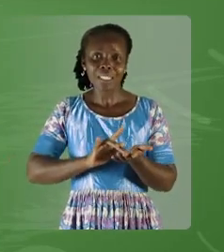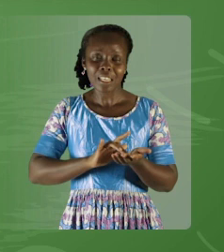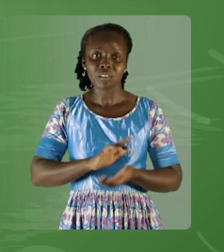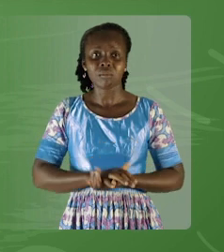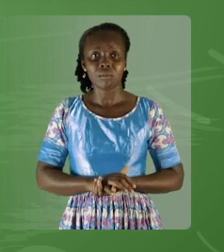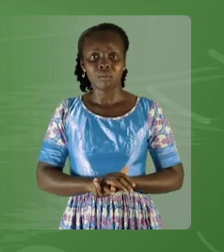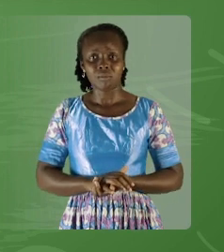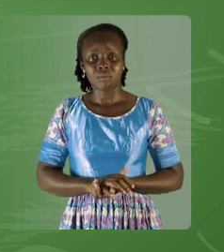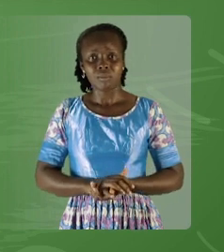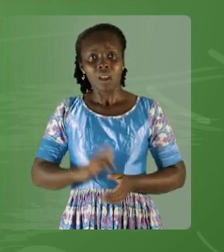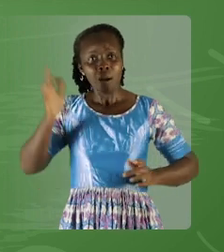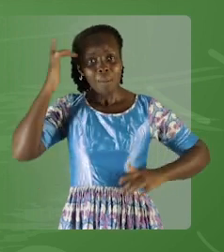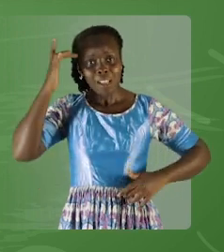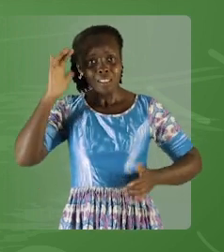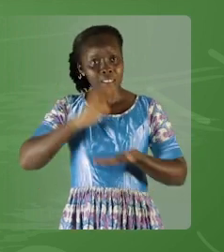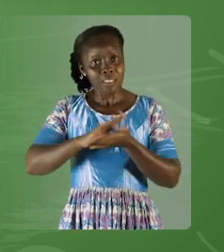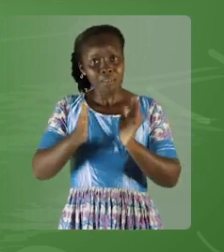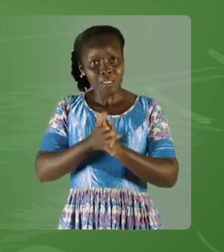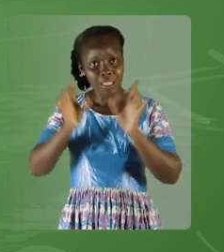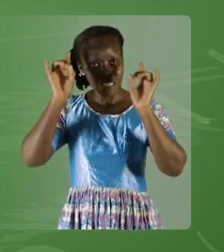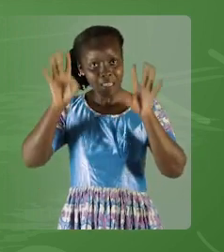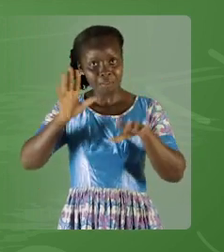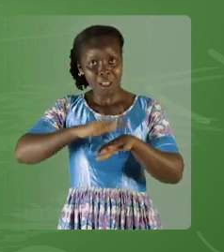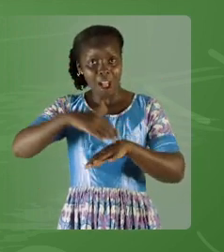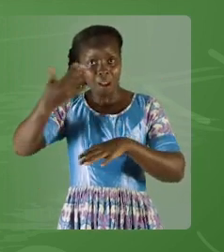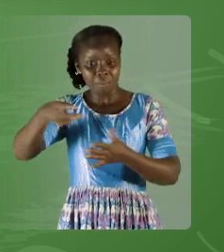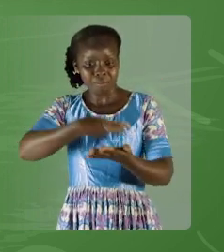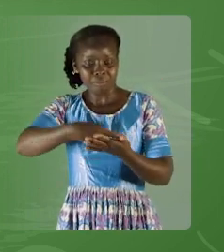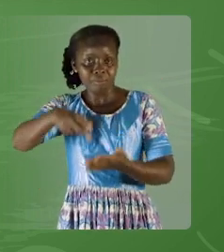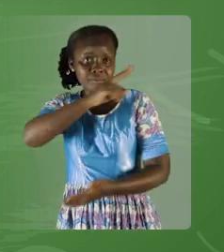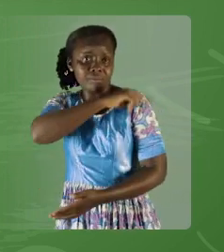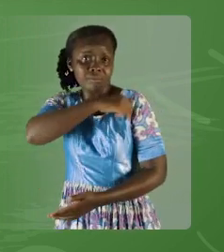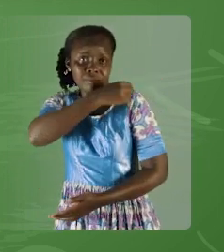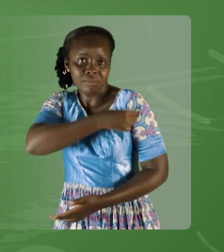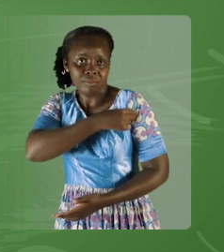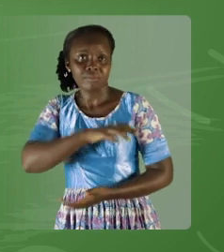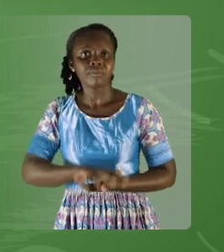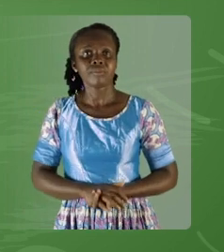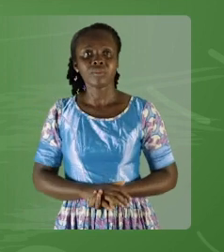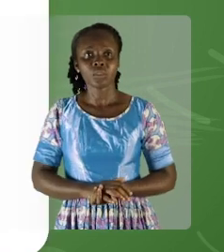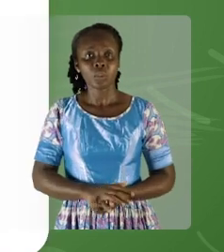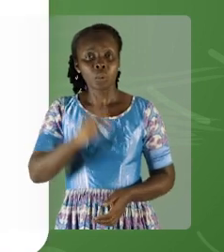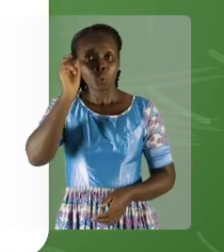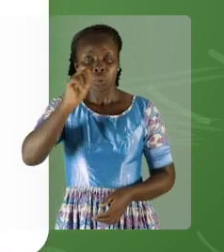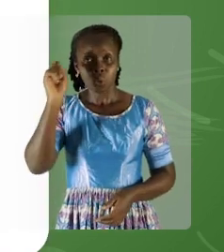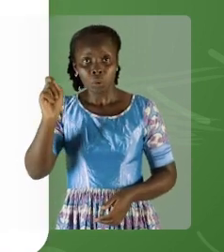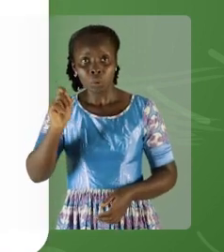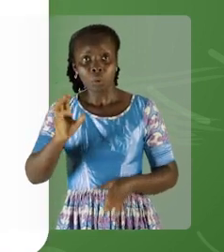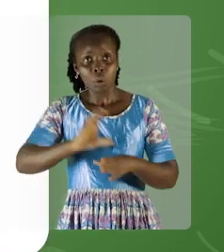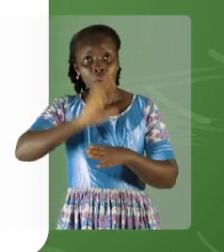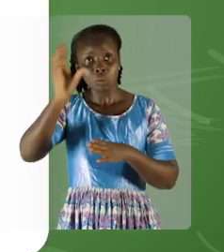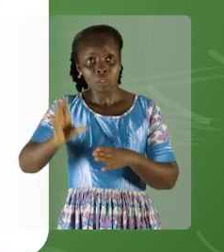s'est aggravée et elle a été hospitalisée. Donc, nous